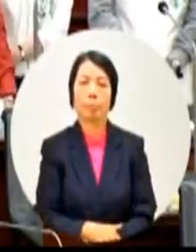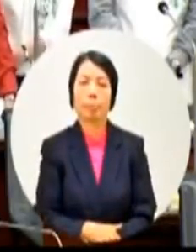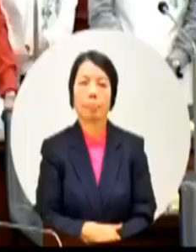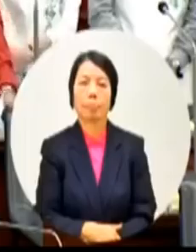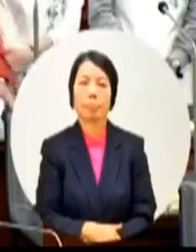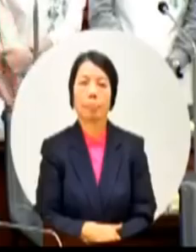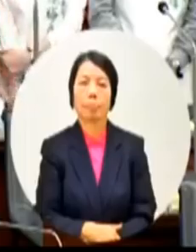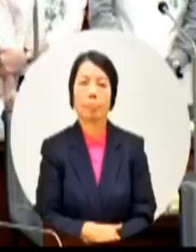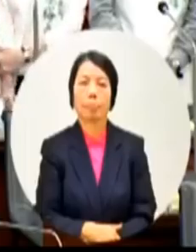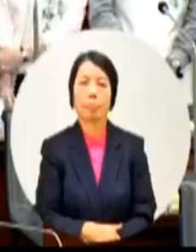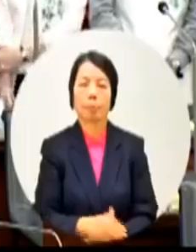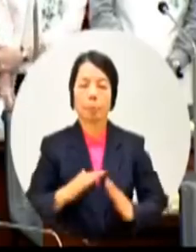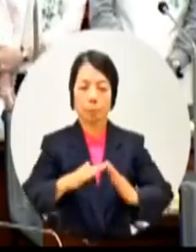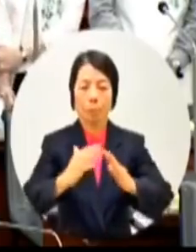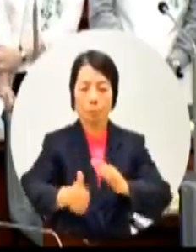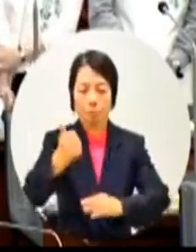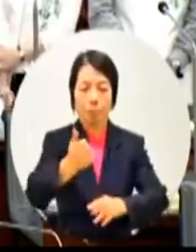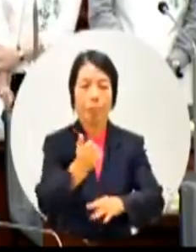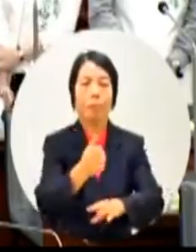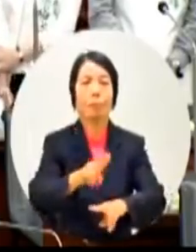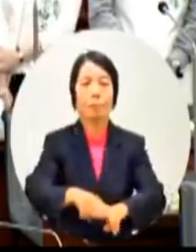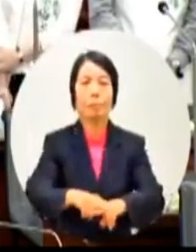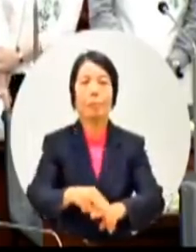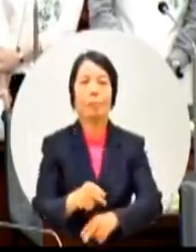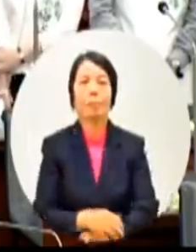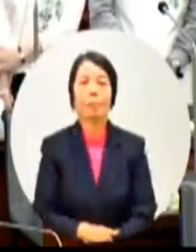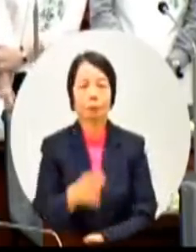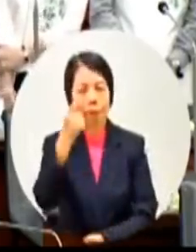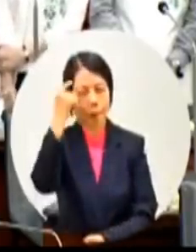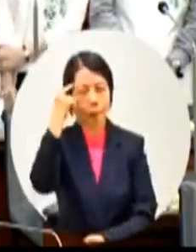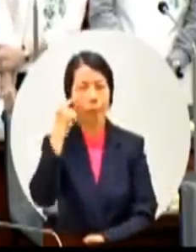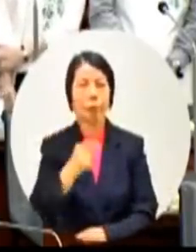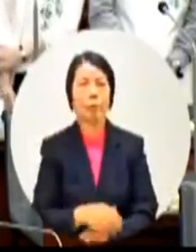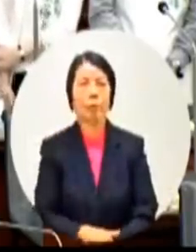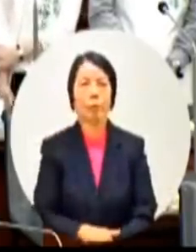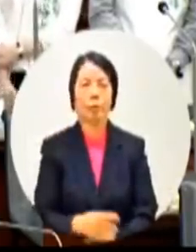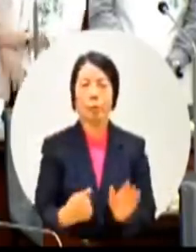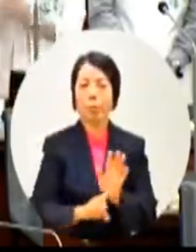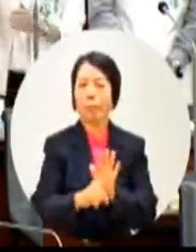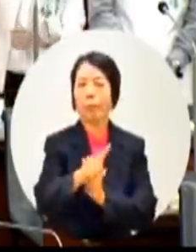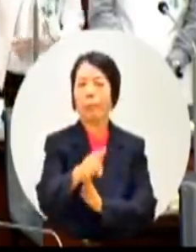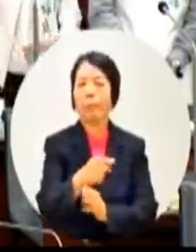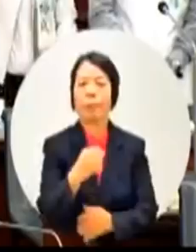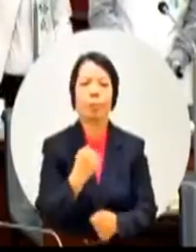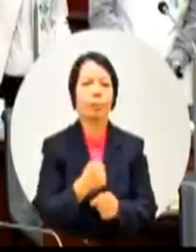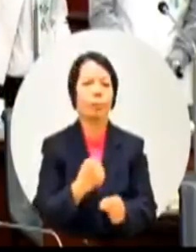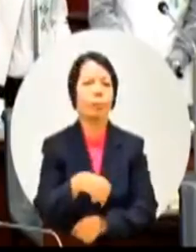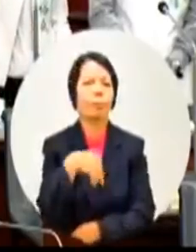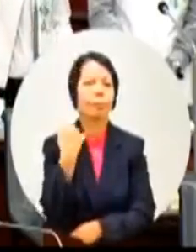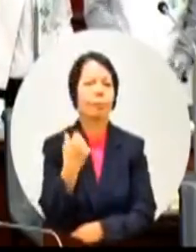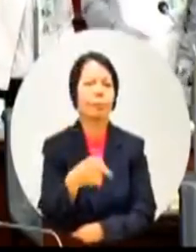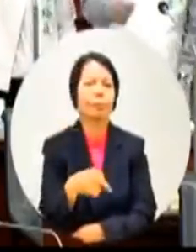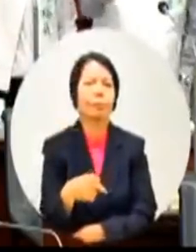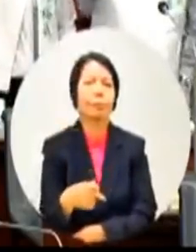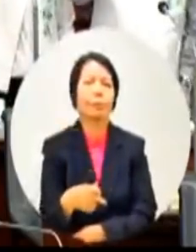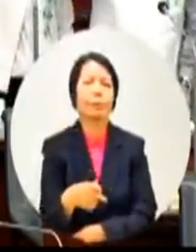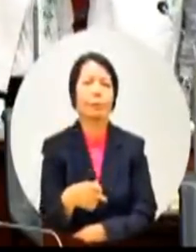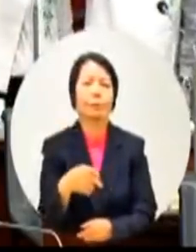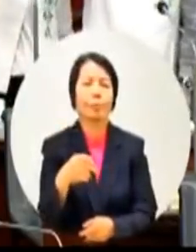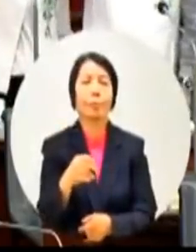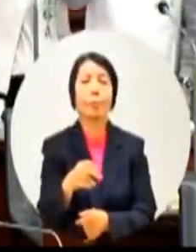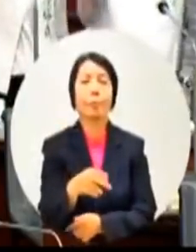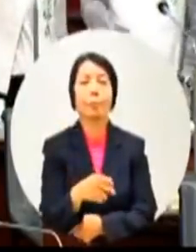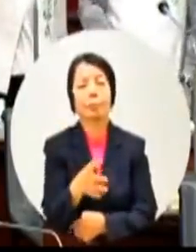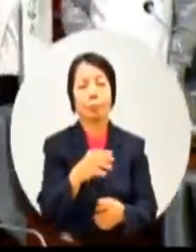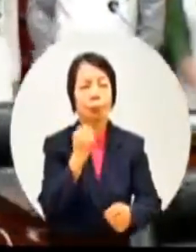你请坐，你的欢迎吼，那安尼就表示做袂到。来，用你的九海共九二共识所谓的定海神针哦。哎、欸，来